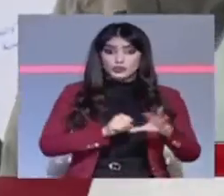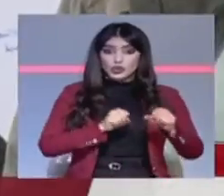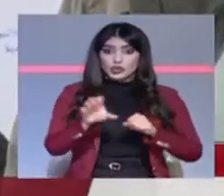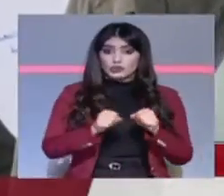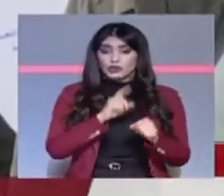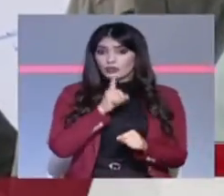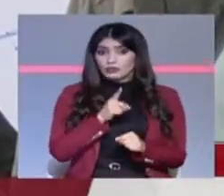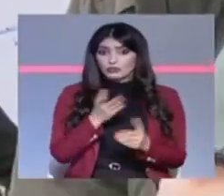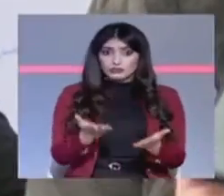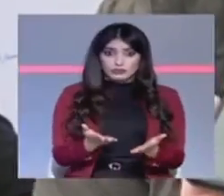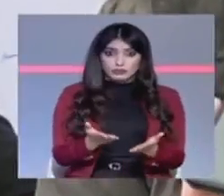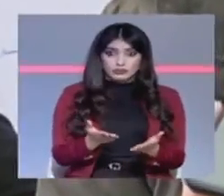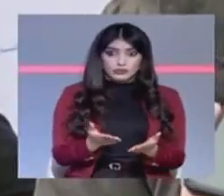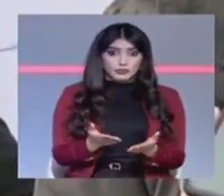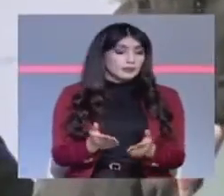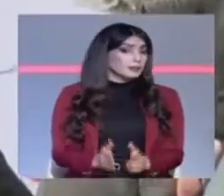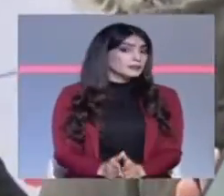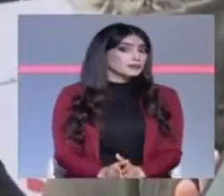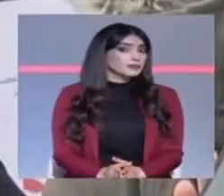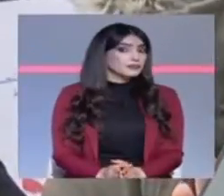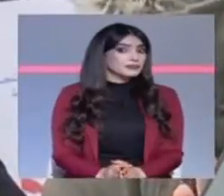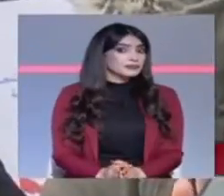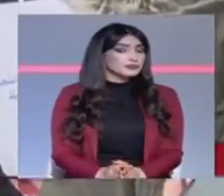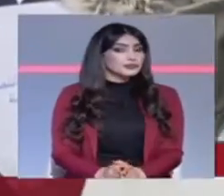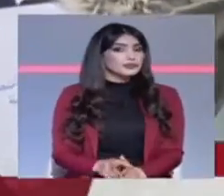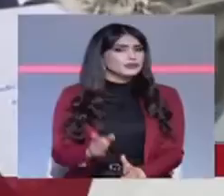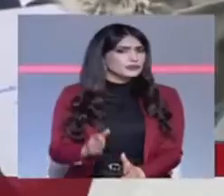صعوبات اكثر من